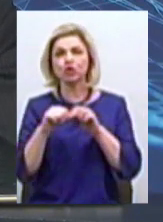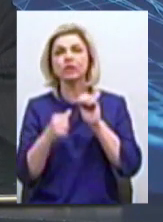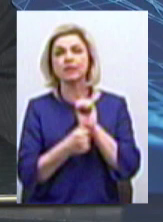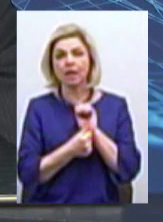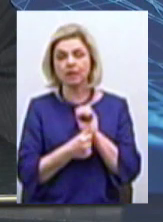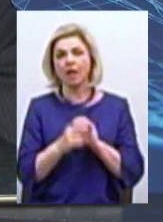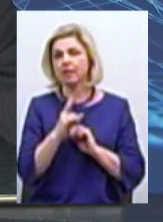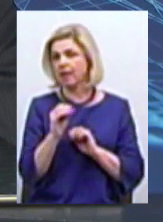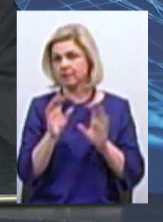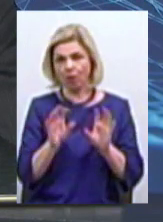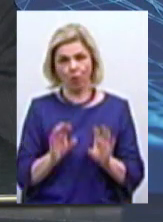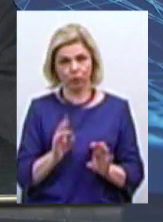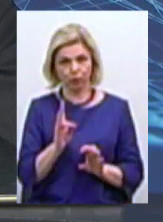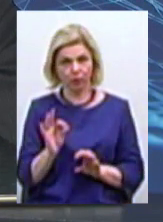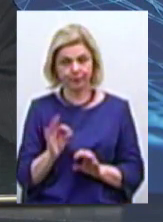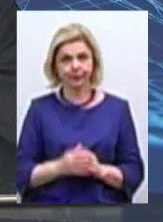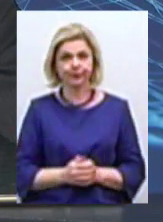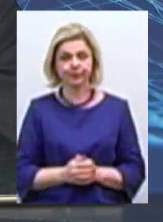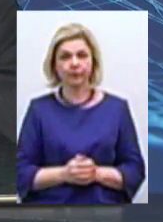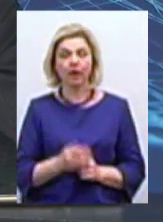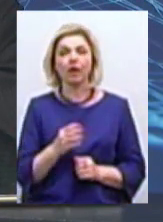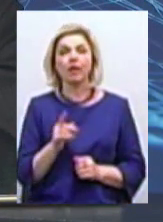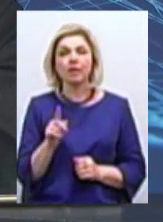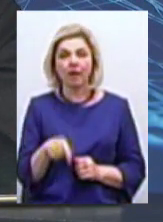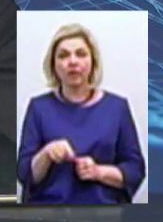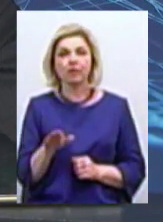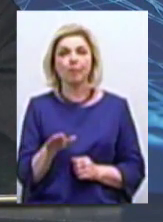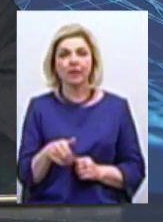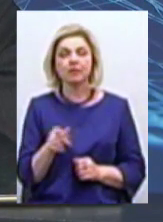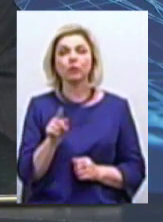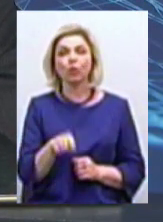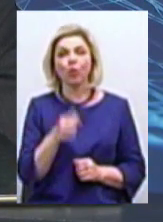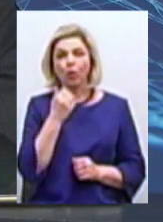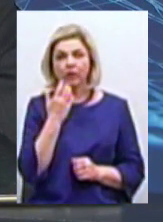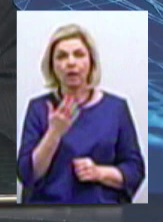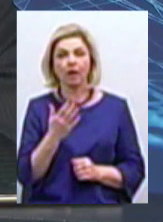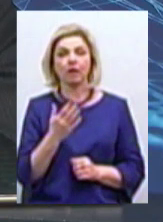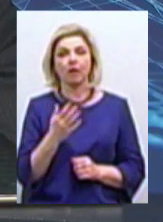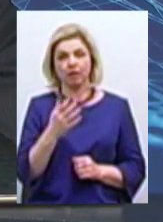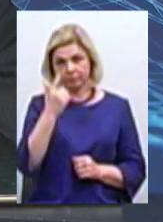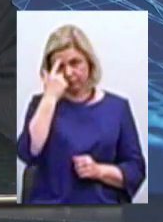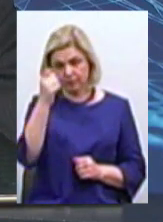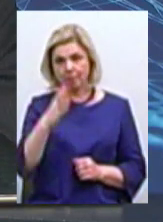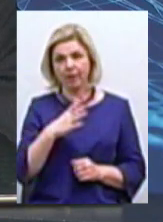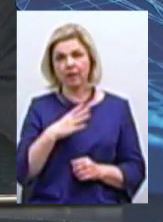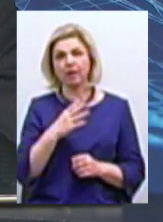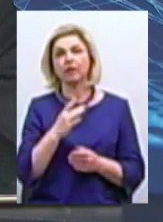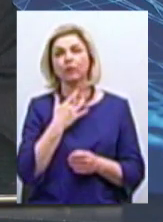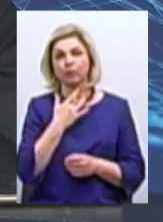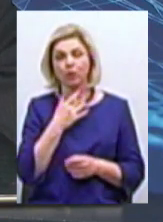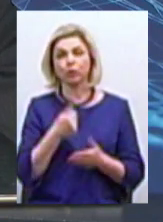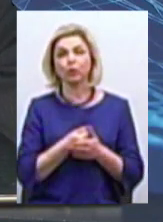фактично незаконно. І навіть після того, коли позивались до суду